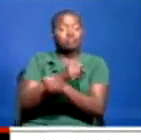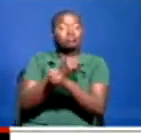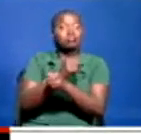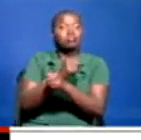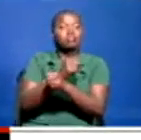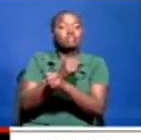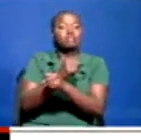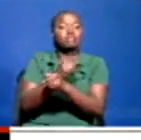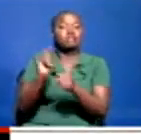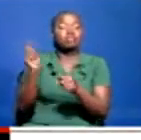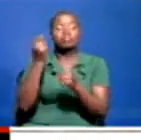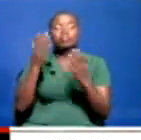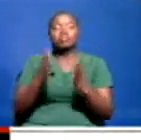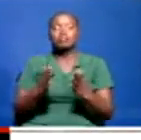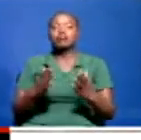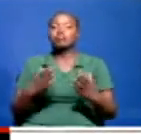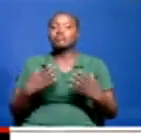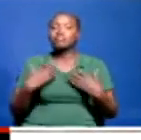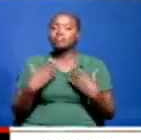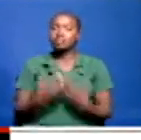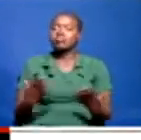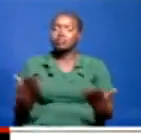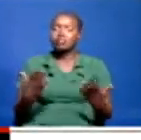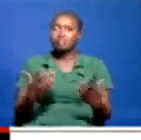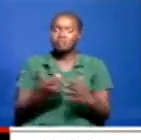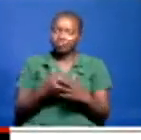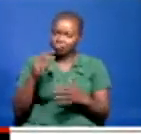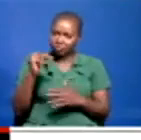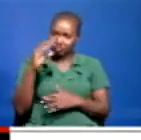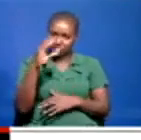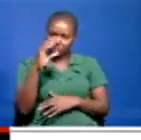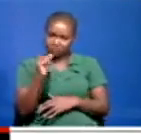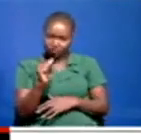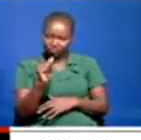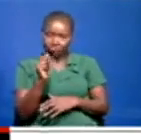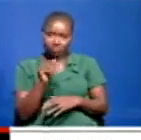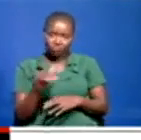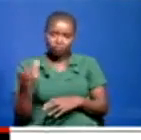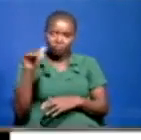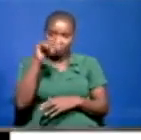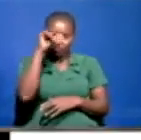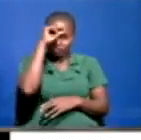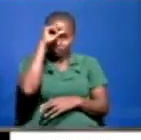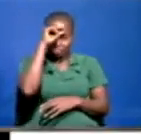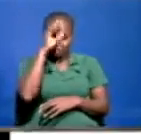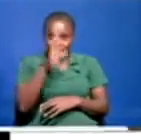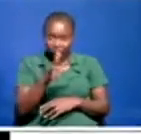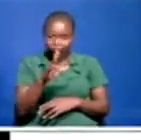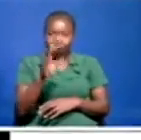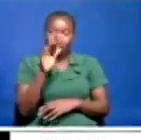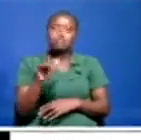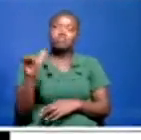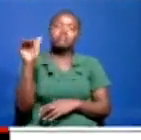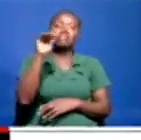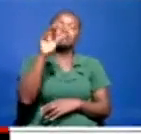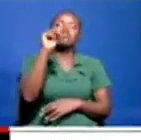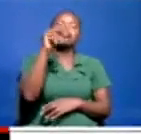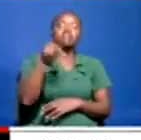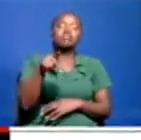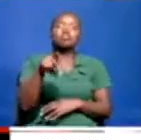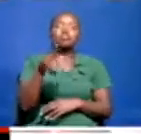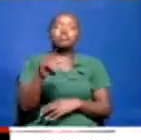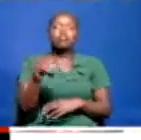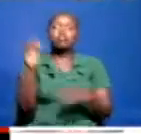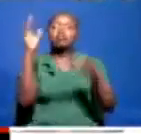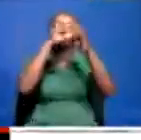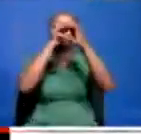Na nikisema hivyo ni kutoka MCA kwenda governor, MP na kwenda kwa